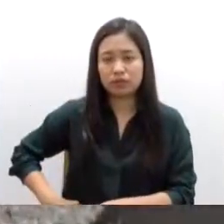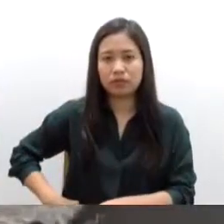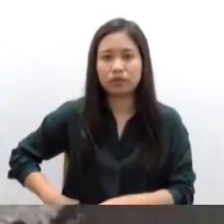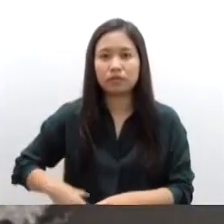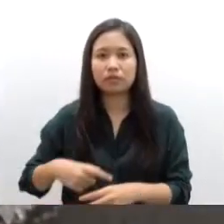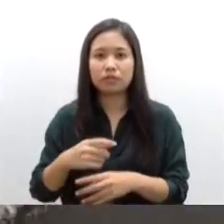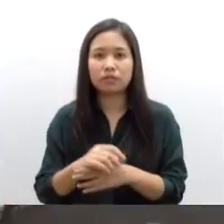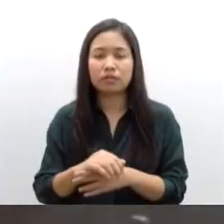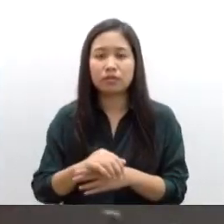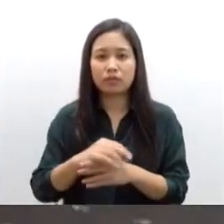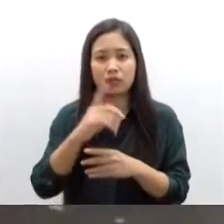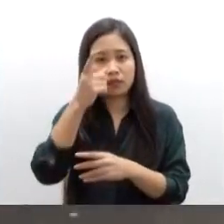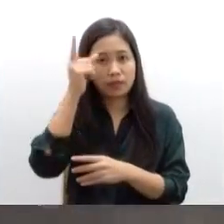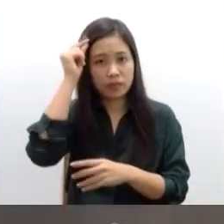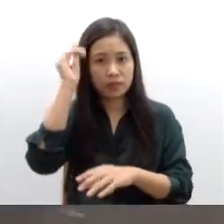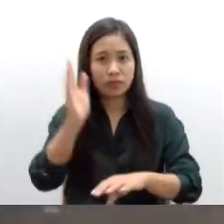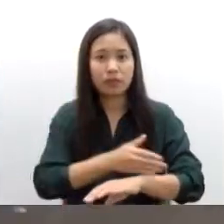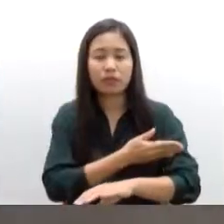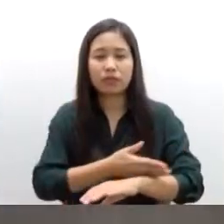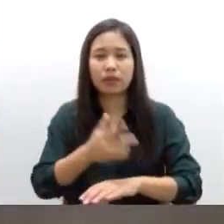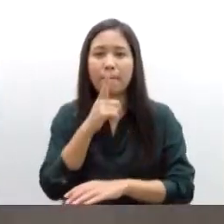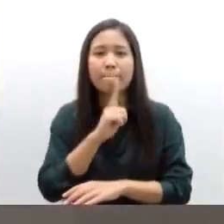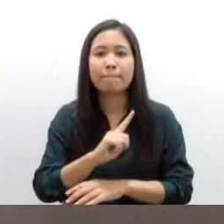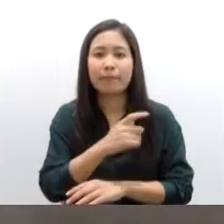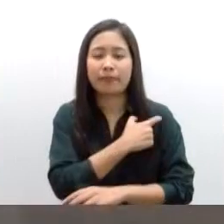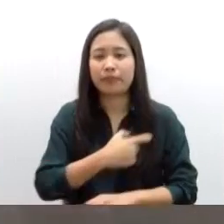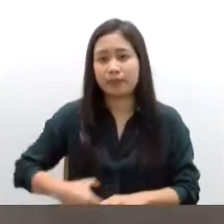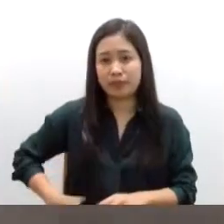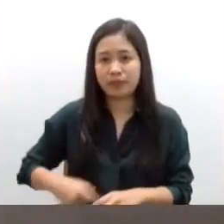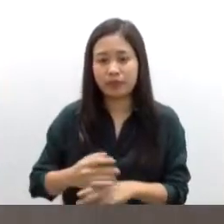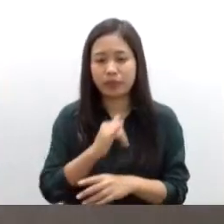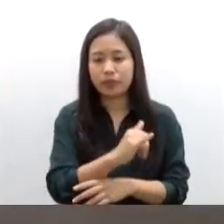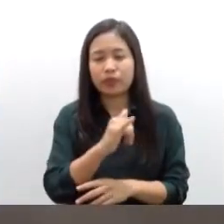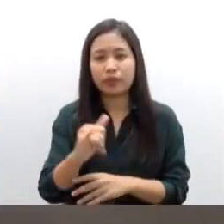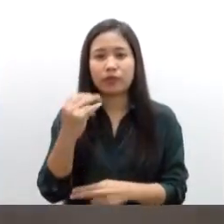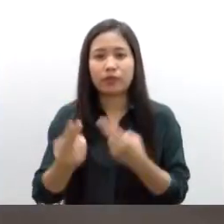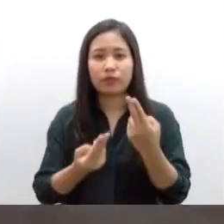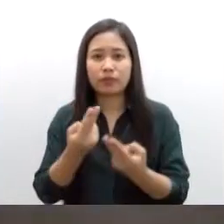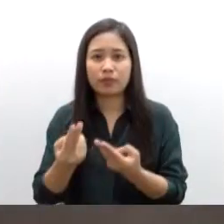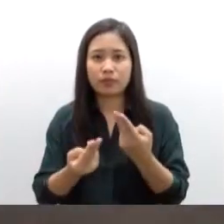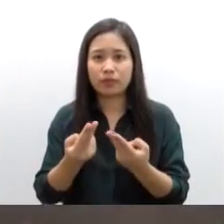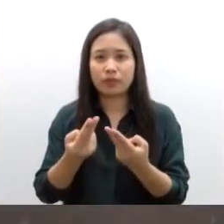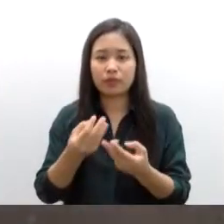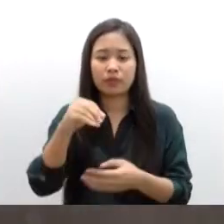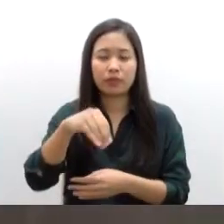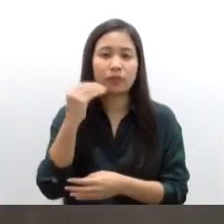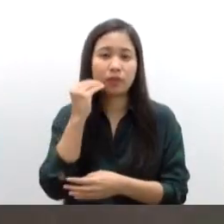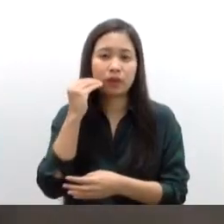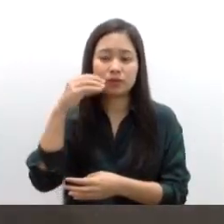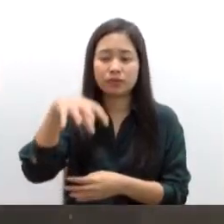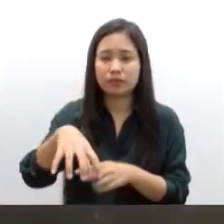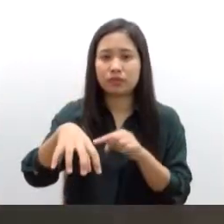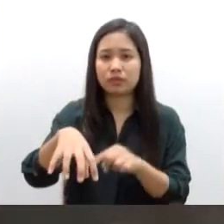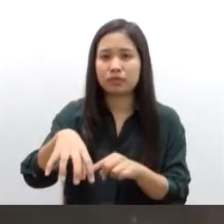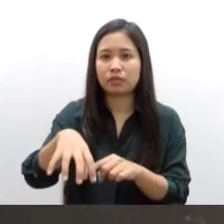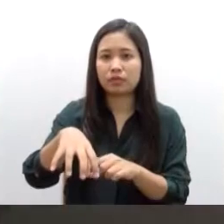สมเด็จพระเทพรัตนราชสุดาสยามบรมราชกุมารีเสด็จพระราชดำเนินยังธุดงคสถานถาวรนิมิตอำเภอปากพลี